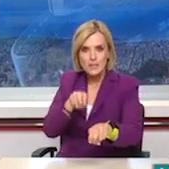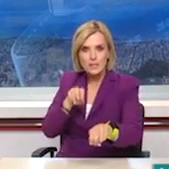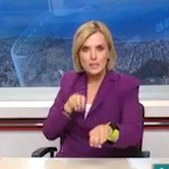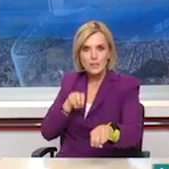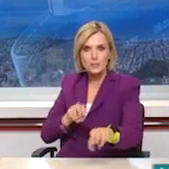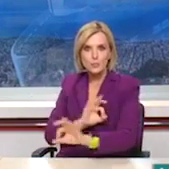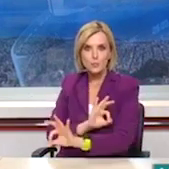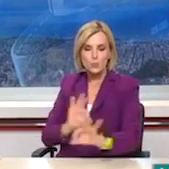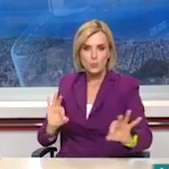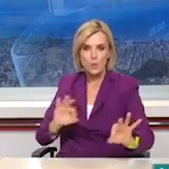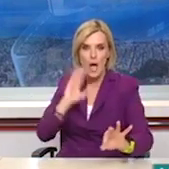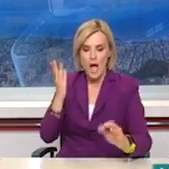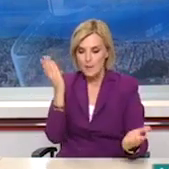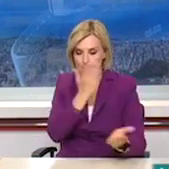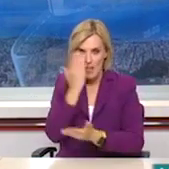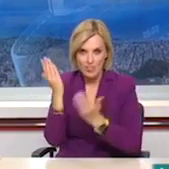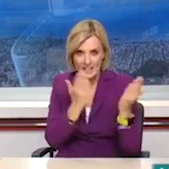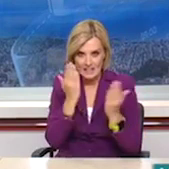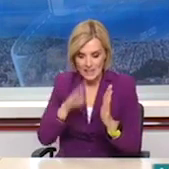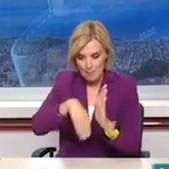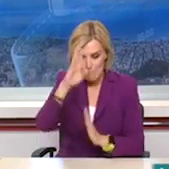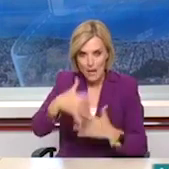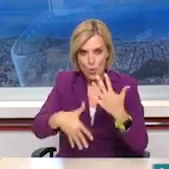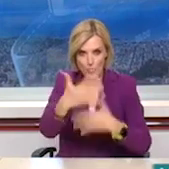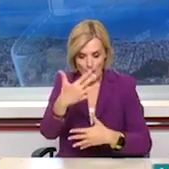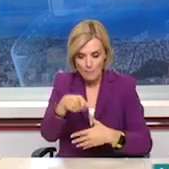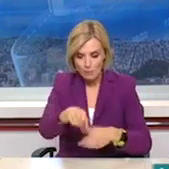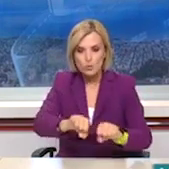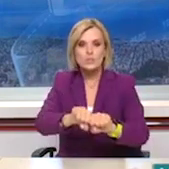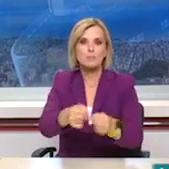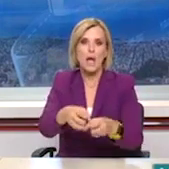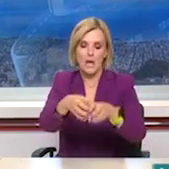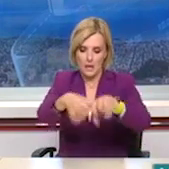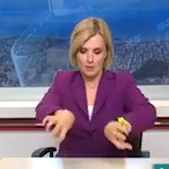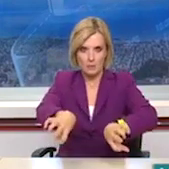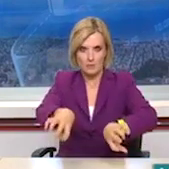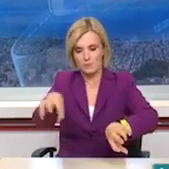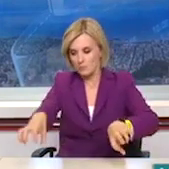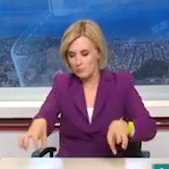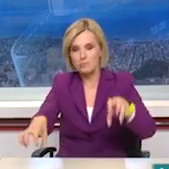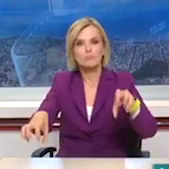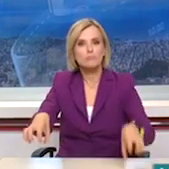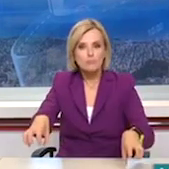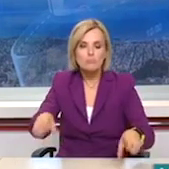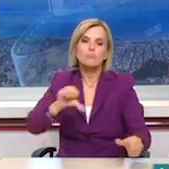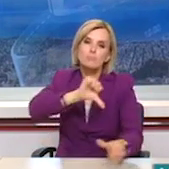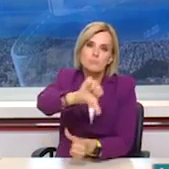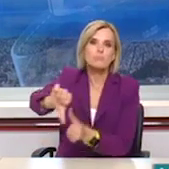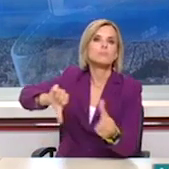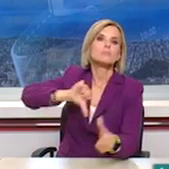προσανατολισμό. Αν οι μαθητές υπερβαίνουν τους 15, τότε το τμήμα θα διαιρείται σε 2 υποτμήματα. Και θα λειτουργούν εκ